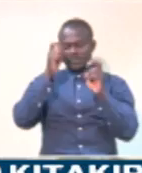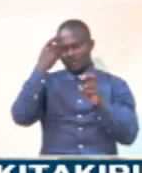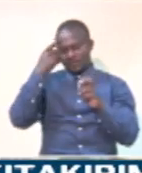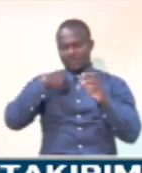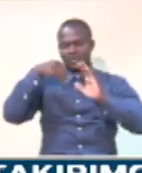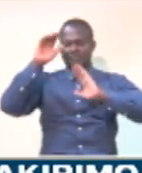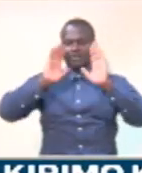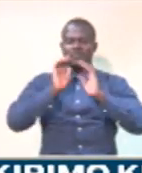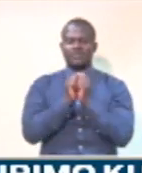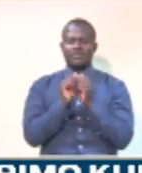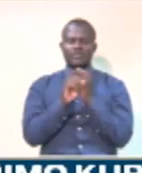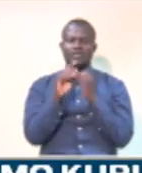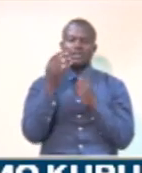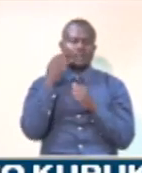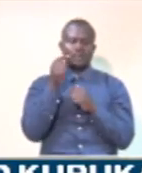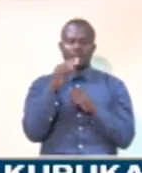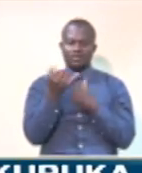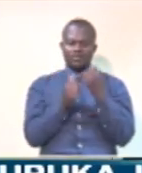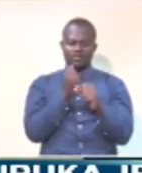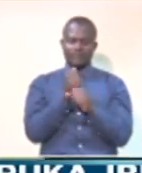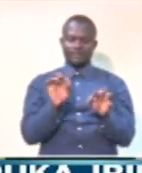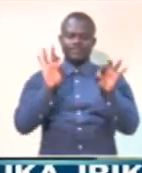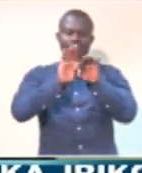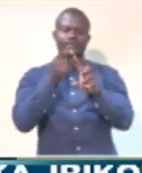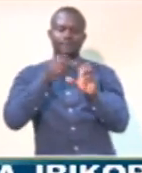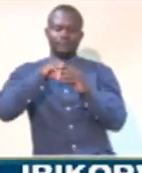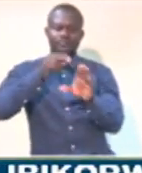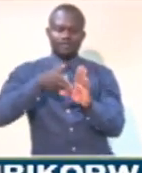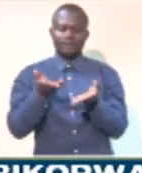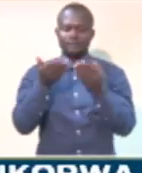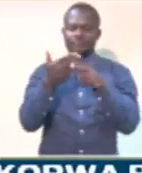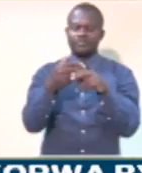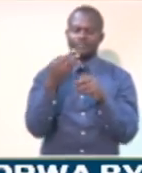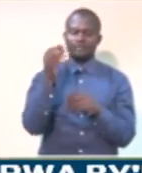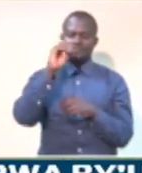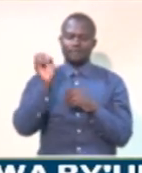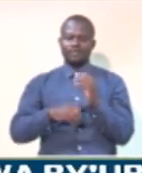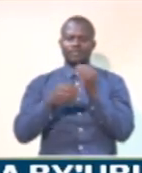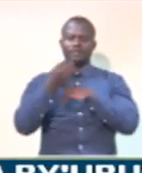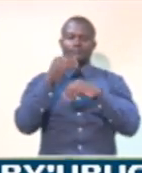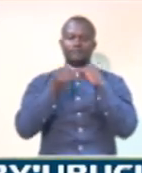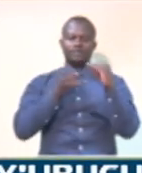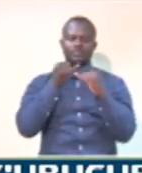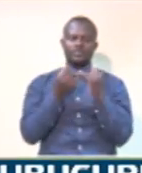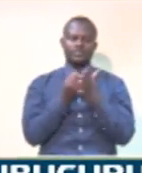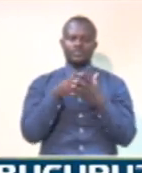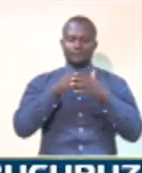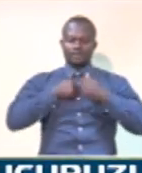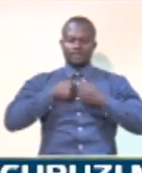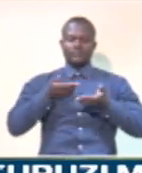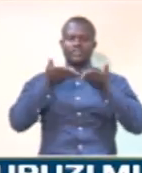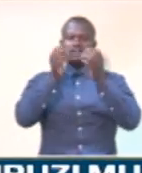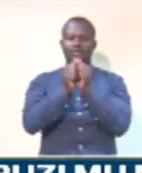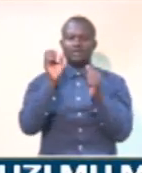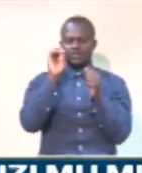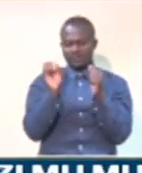yabigize mu ruhare ku itariki ya Nyakanga uyu mwaka ibiciro by'ukomoka kuri peteroli byazamutseho 30% ku isoko mpuzamahanga bituma mu Rwanda bizamuka